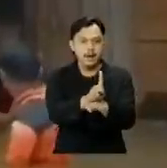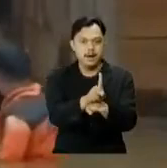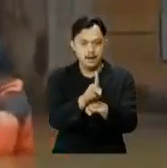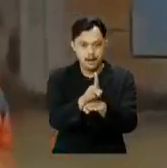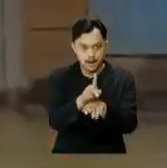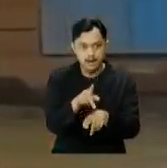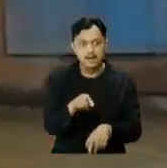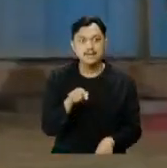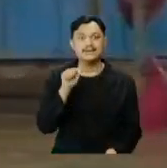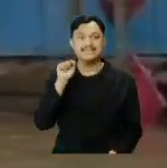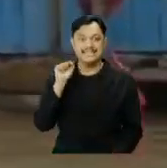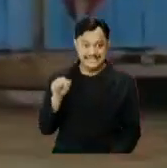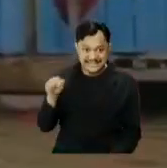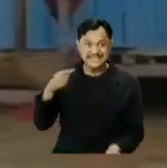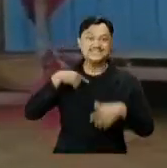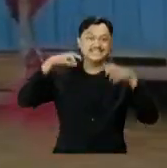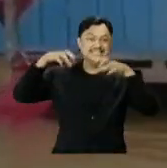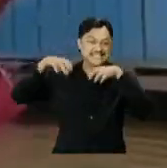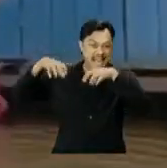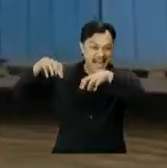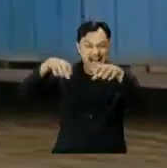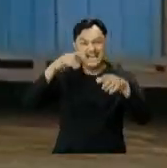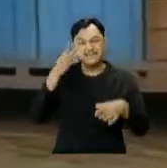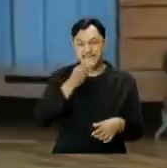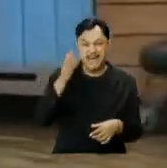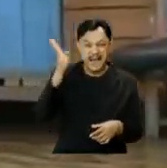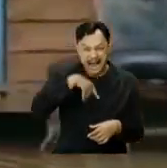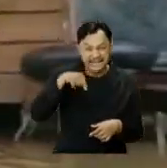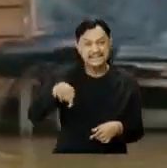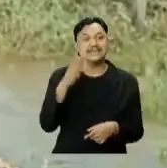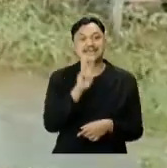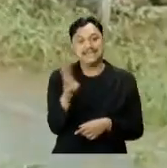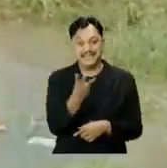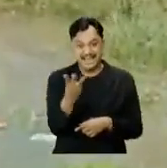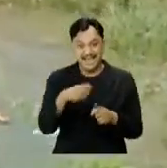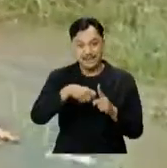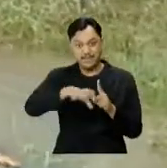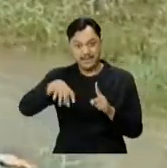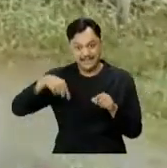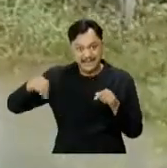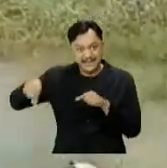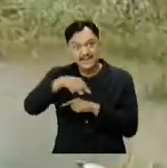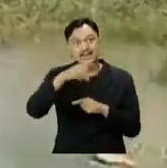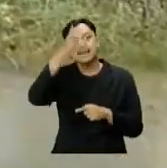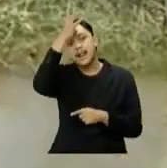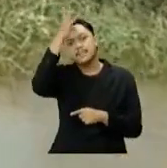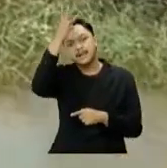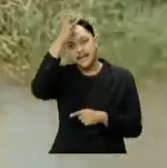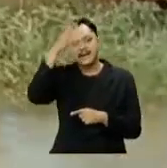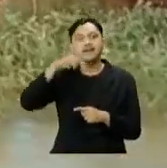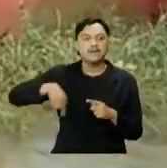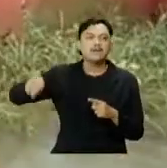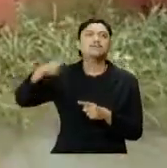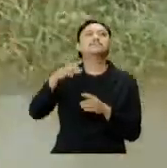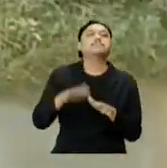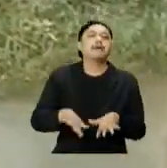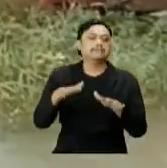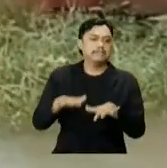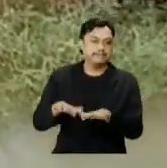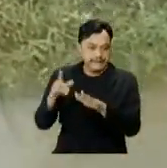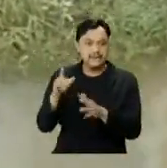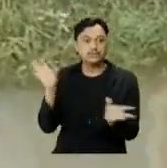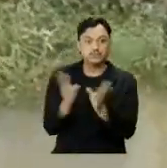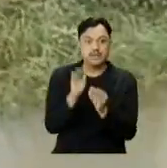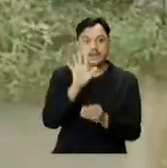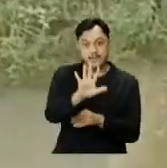Hujan dengan intensitas tinggi beberapa hari terakhir membuat 3 kabupaten di Kalimantan Barat terendam banjir. Lebih dari 5.600 orang terdampak.